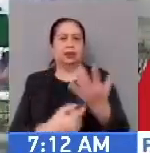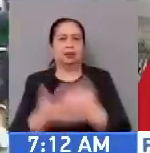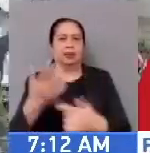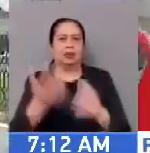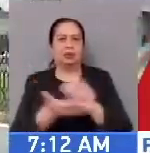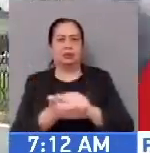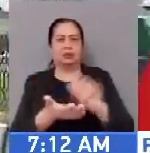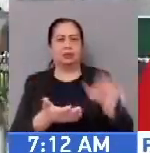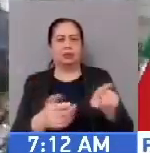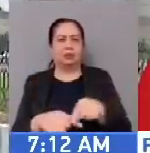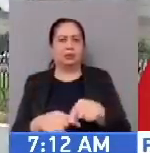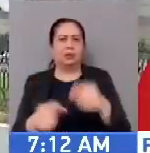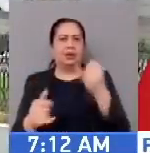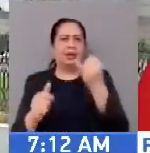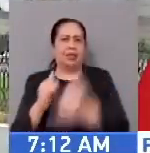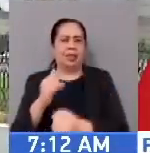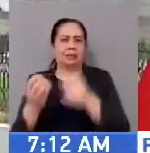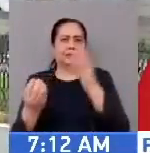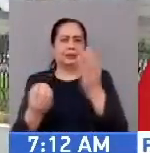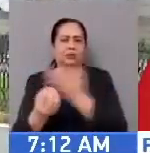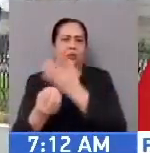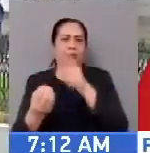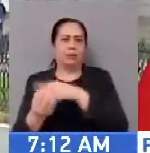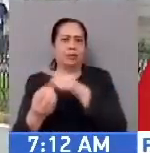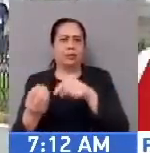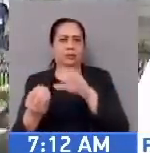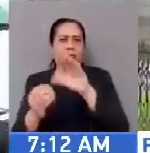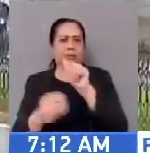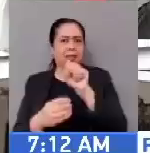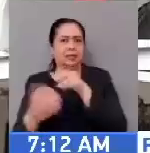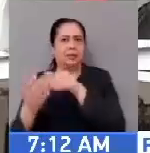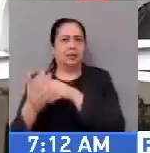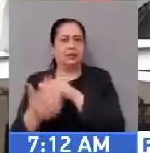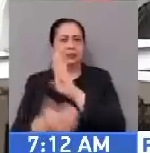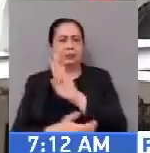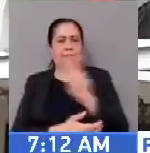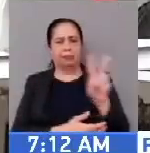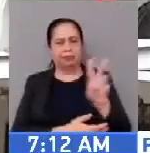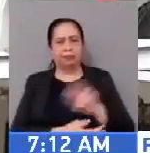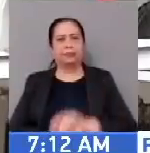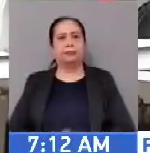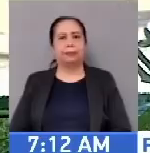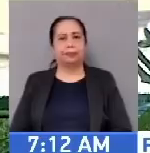huling disqualification case laban kay Bongbong Marcos.